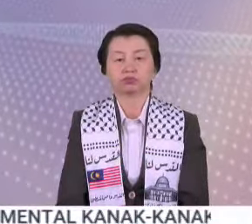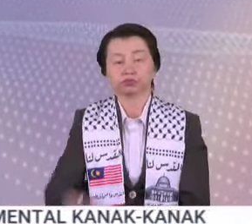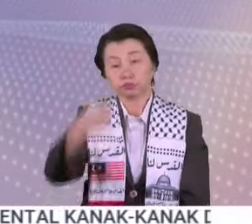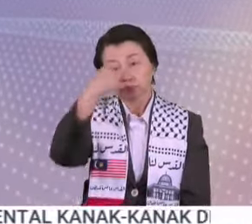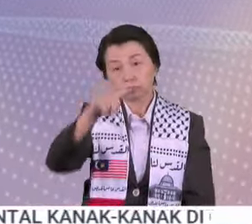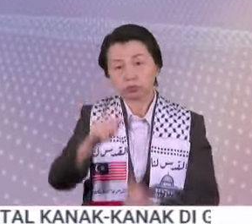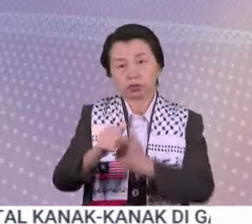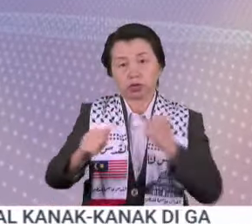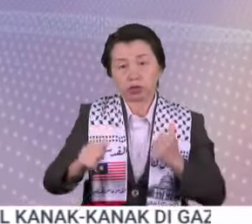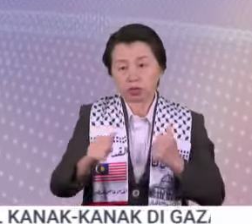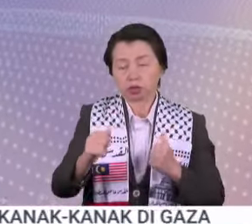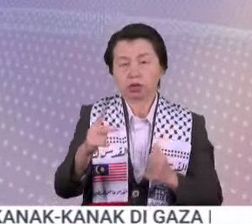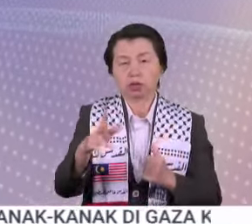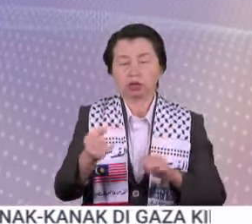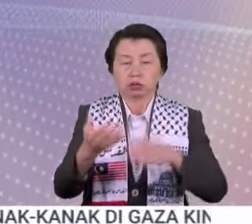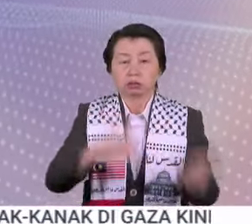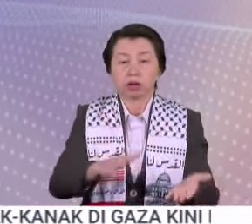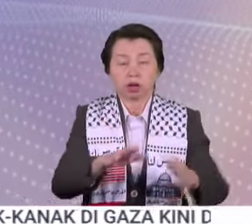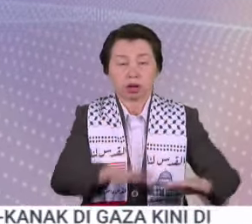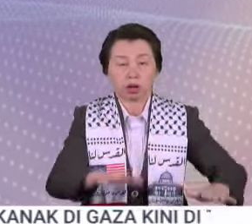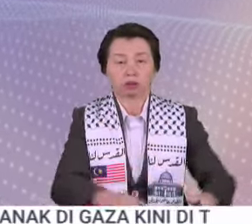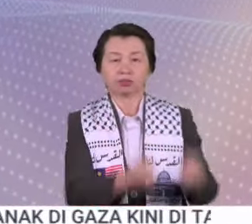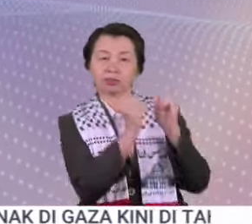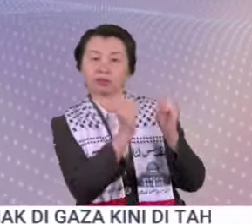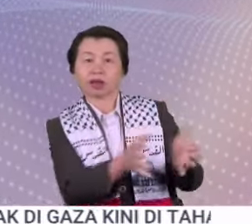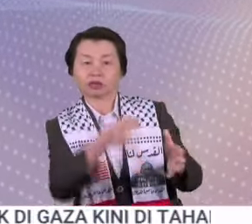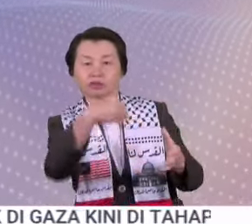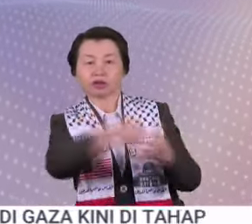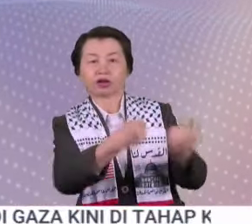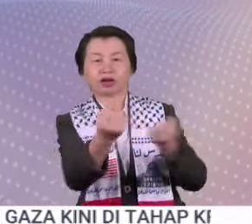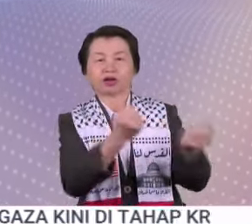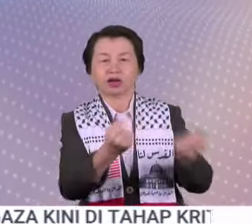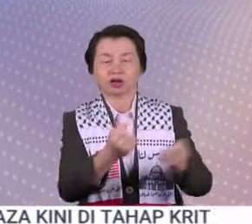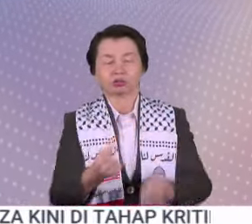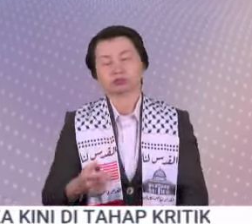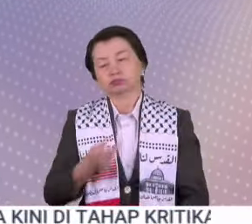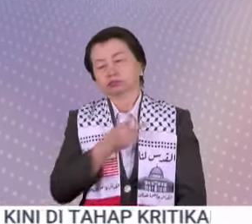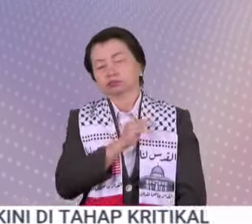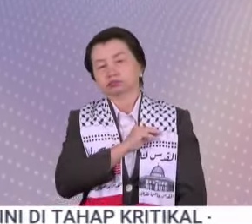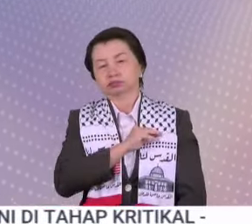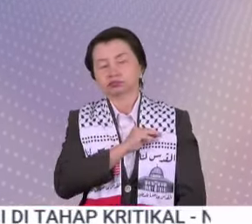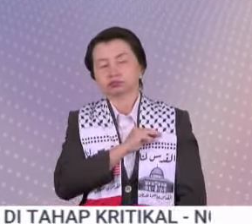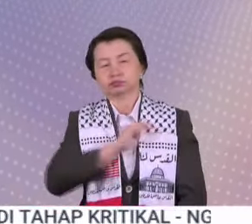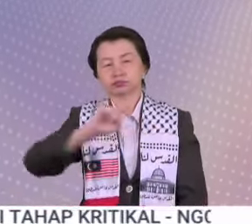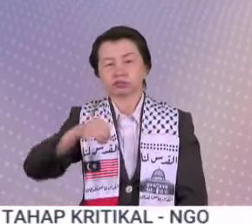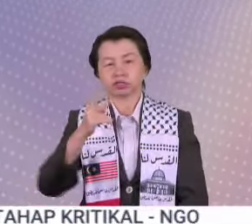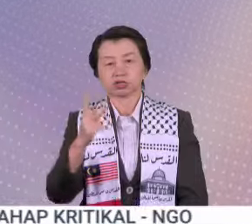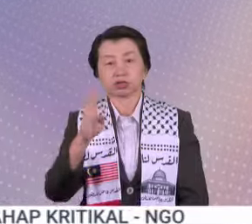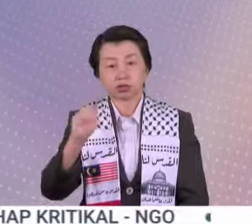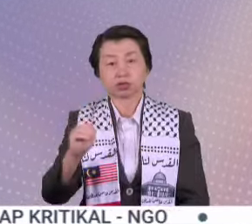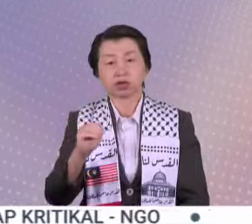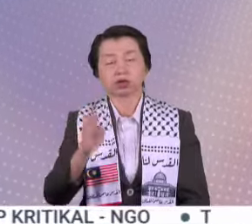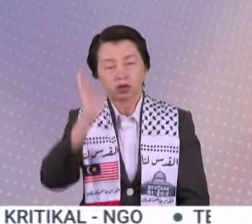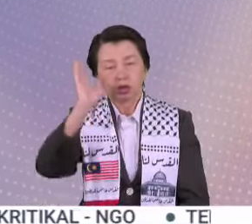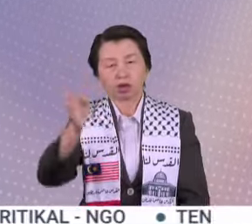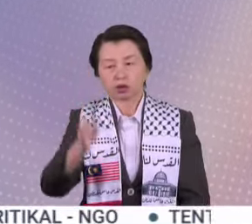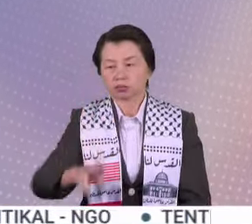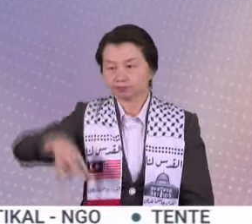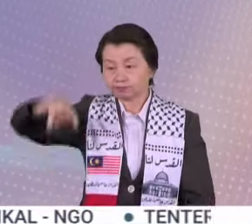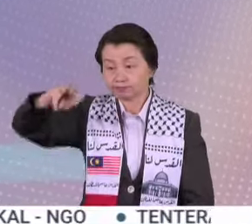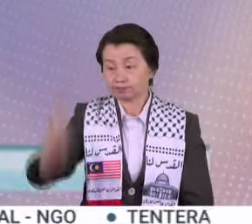bagi mengelakkan kes kematian kanak-kanak tertinggal di dalam kereta Kementerian Pembangunan wanita keluarga dan masyarakat akan